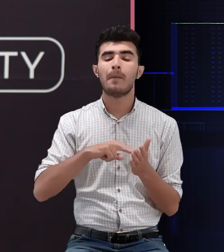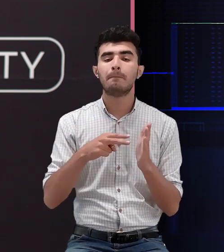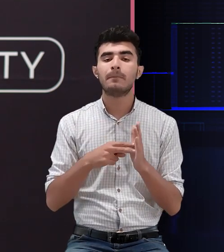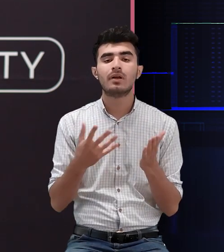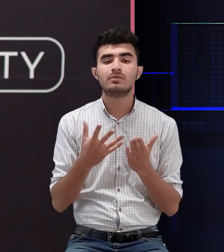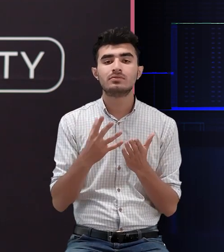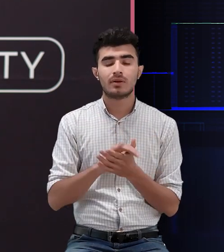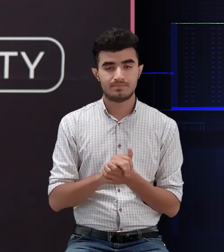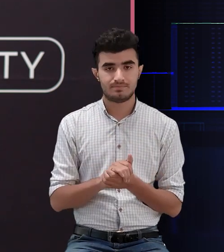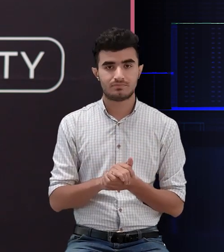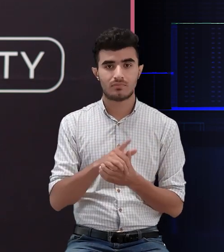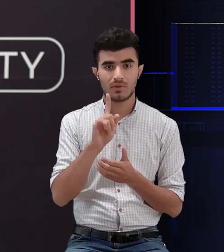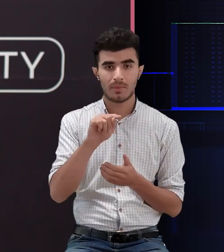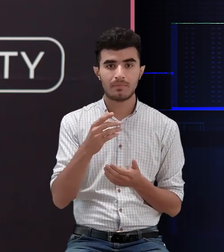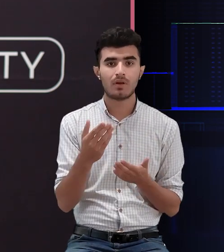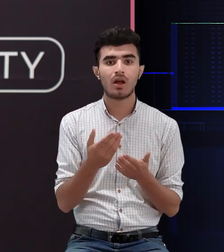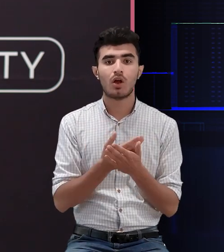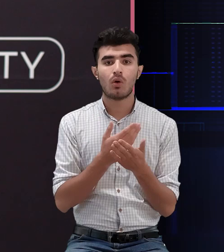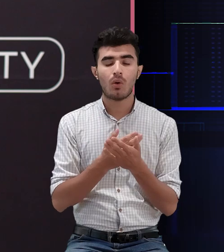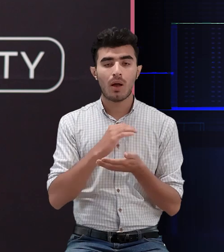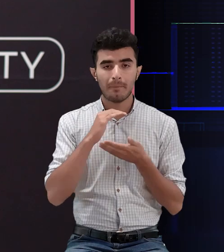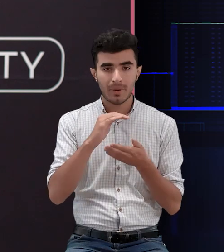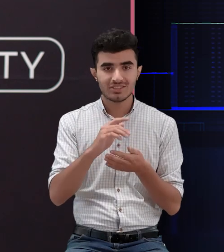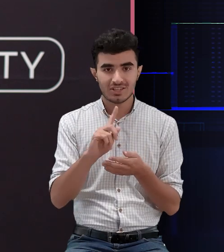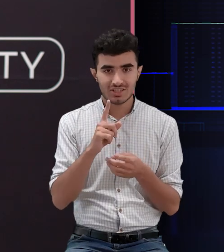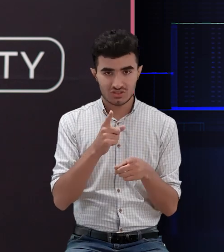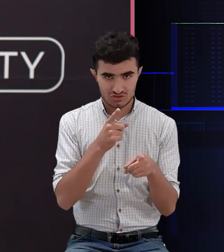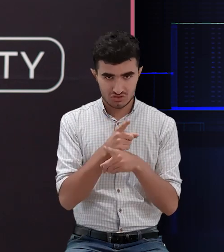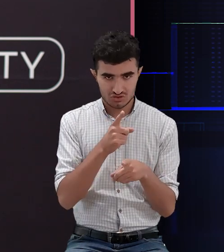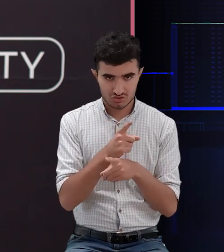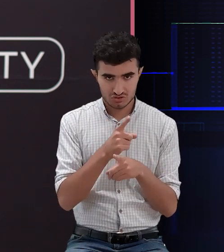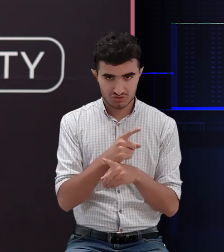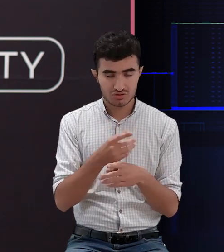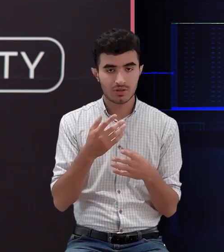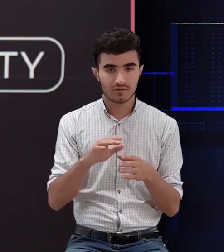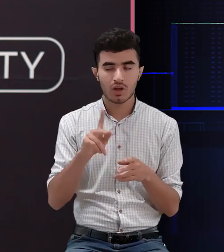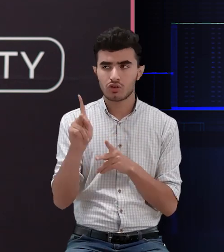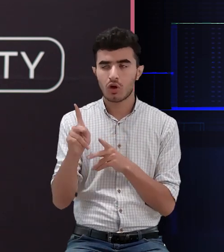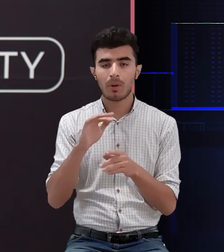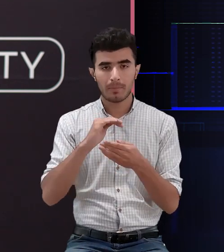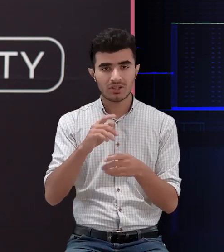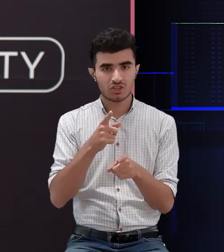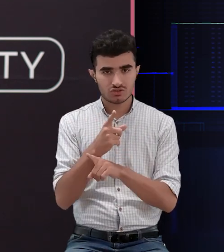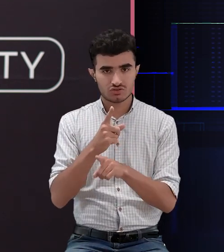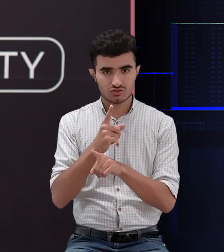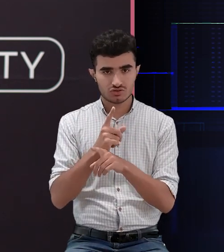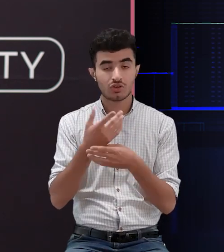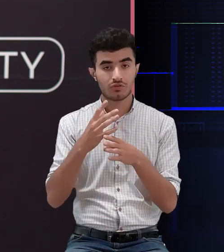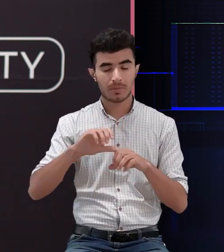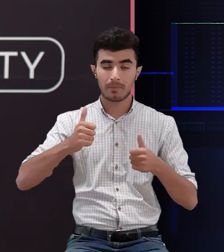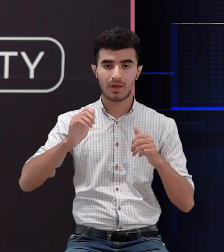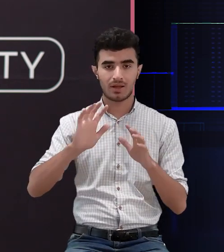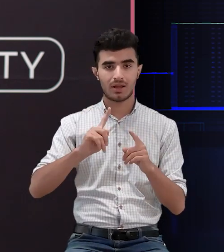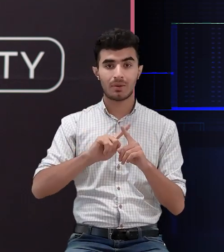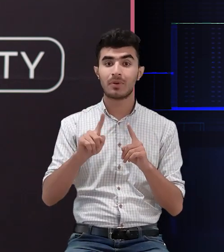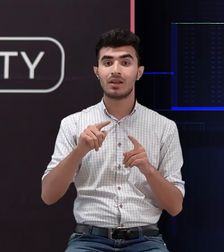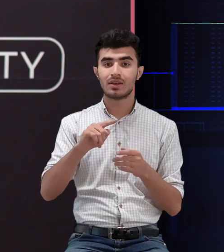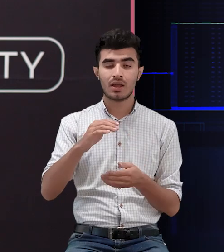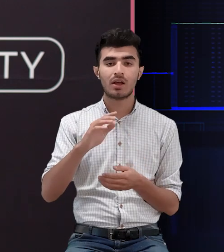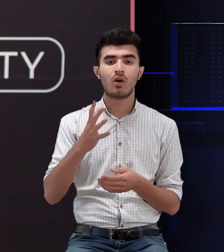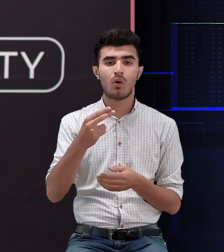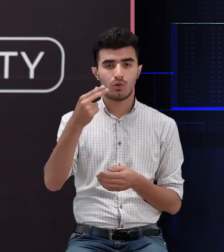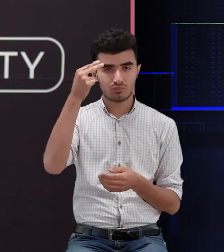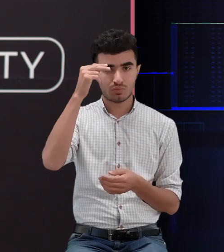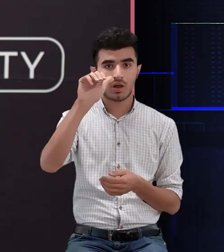कि एक रेगुलर बच्चे को तो आप एक दफ़ा एक चीज़ सिखाएंगे और वो सीख जाएगा, मगर एक ऑटिस्टिक बच्चे को हो सकता है कि आपको